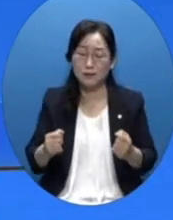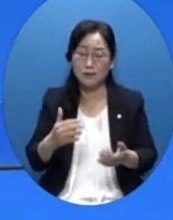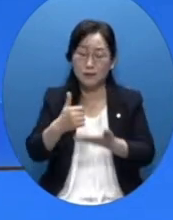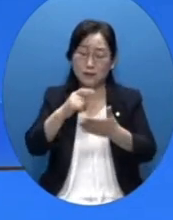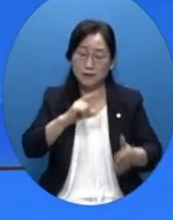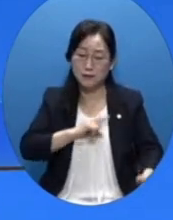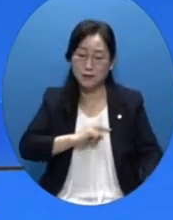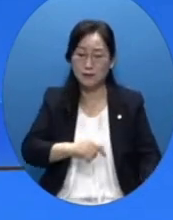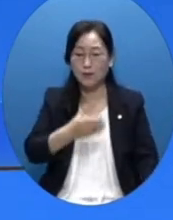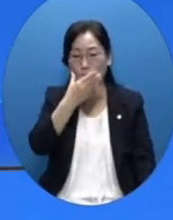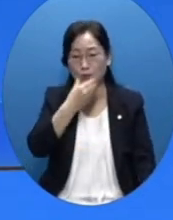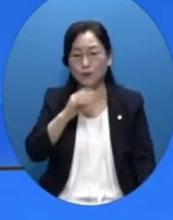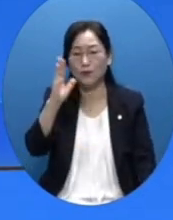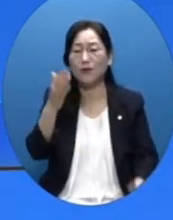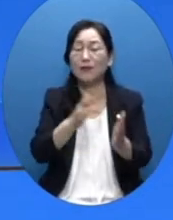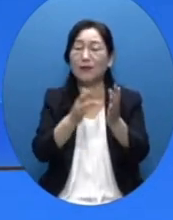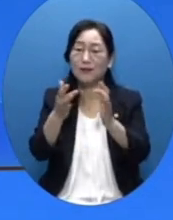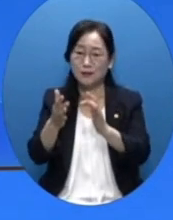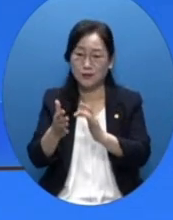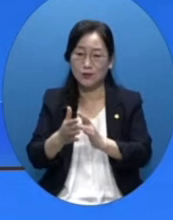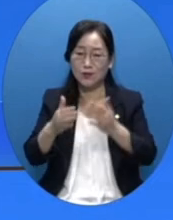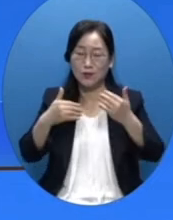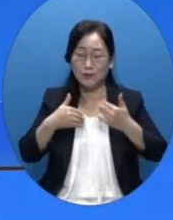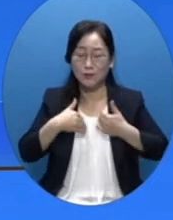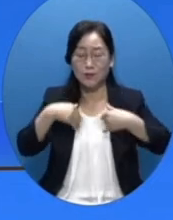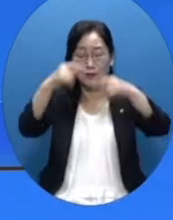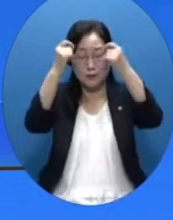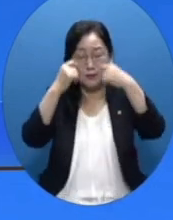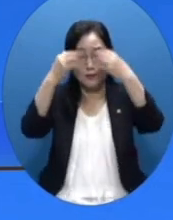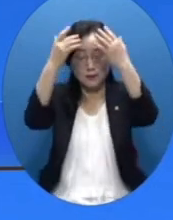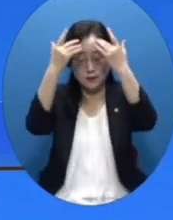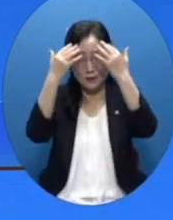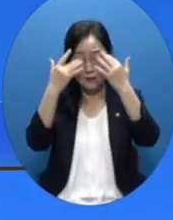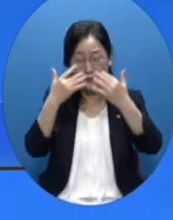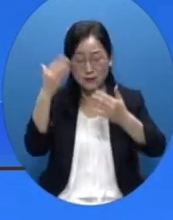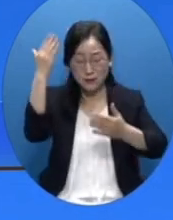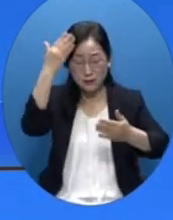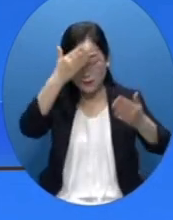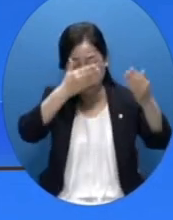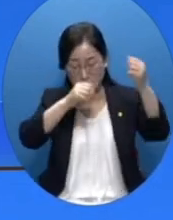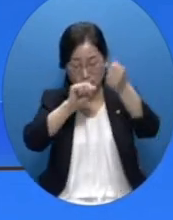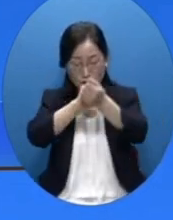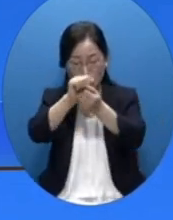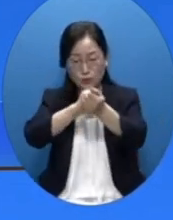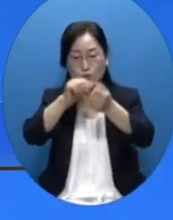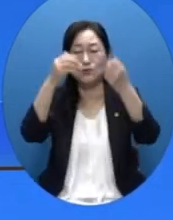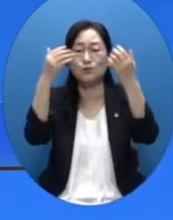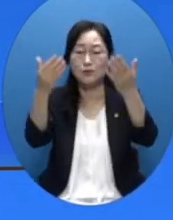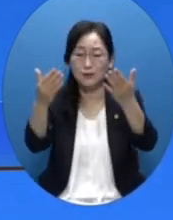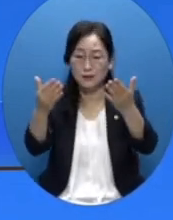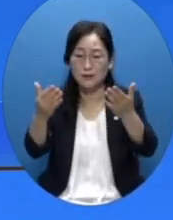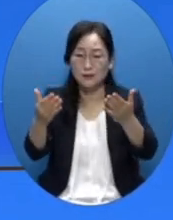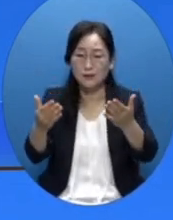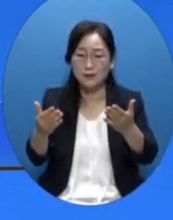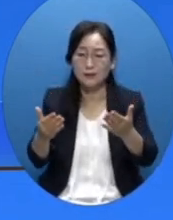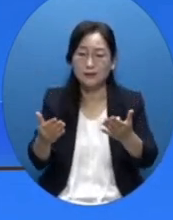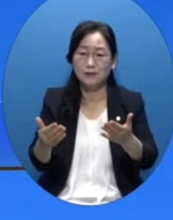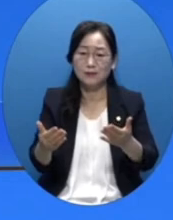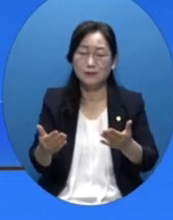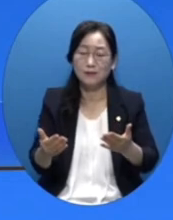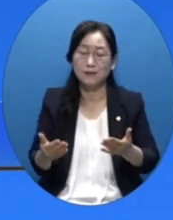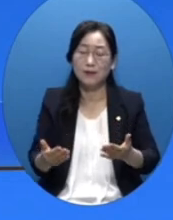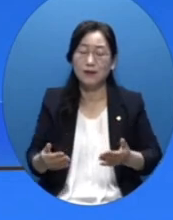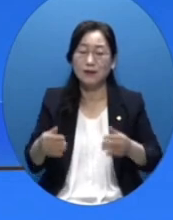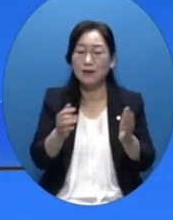예수 복된 내서 그 다음에 내논 몰 3에서 주 수 있는